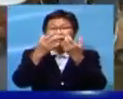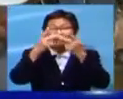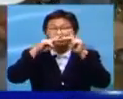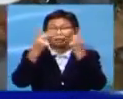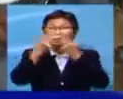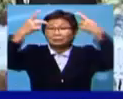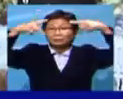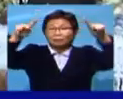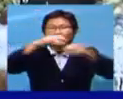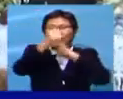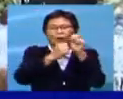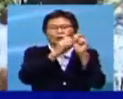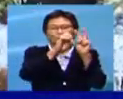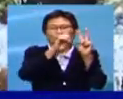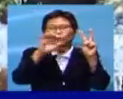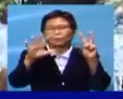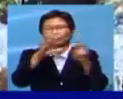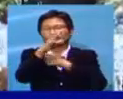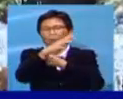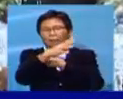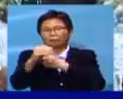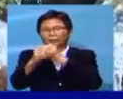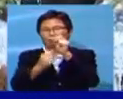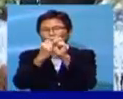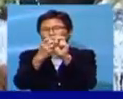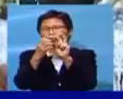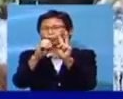kali pada tahun 2005 dan